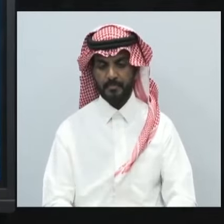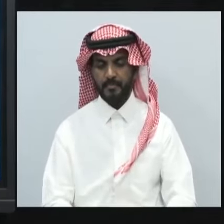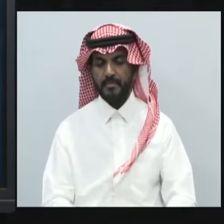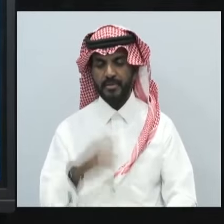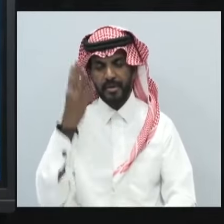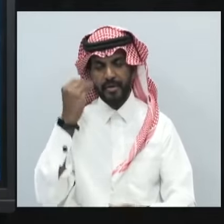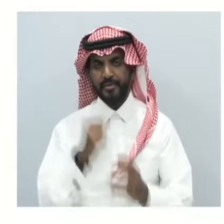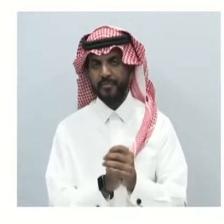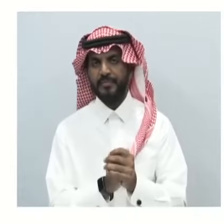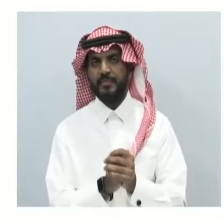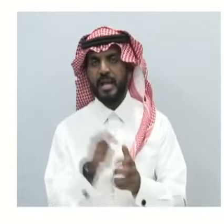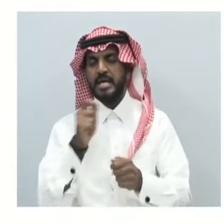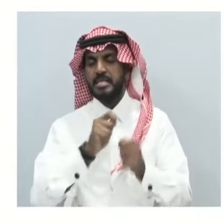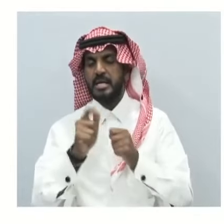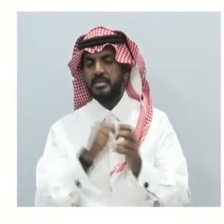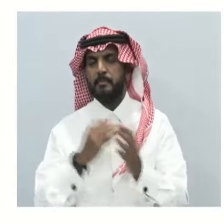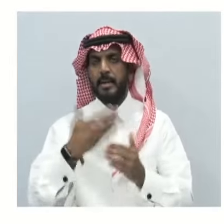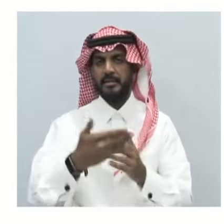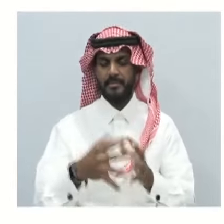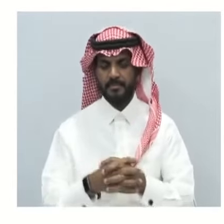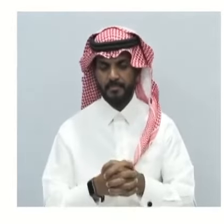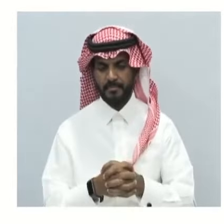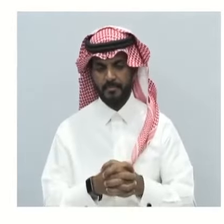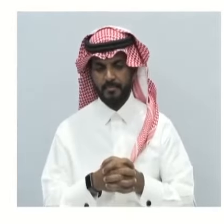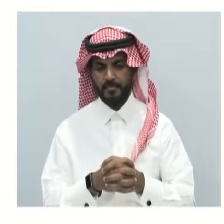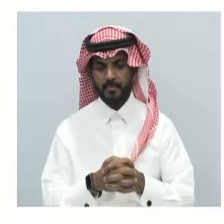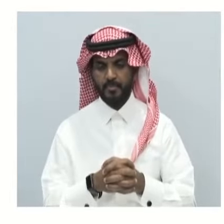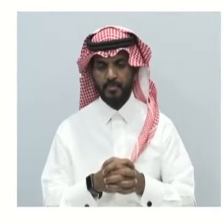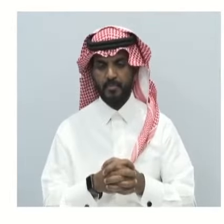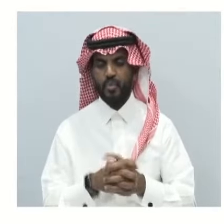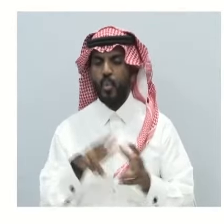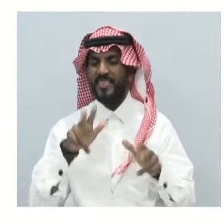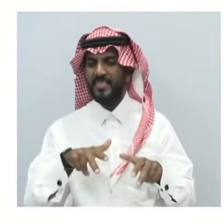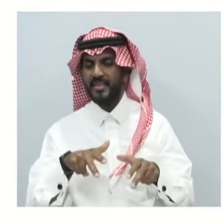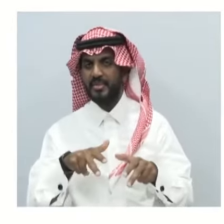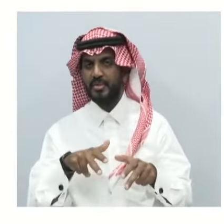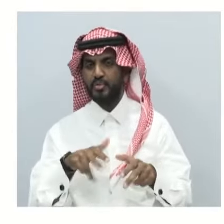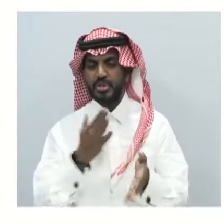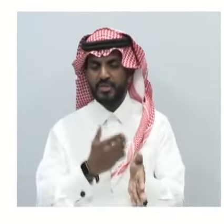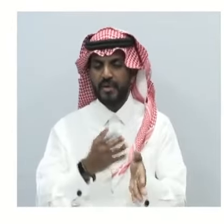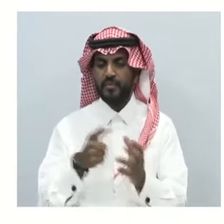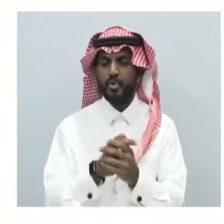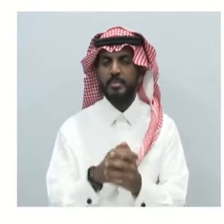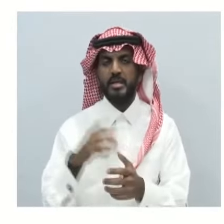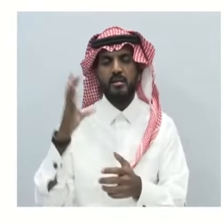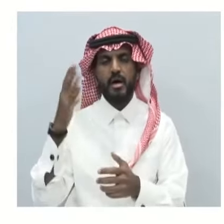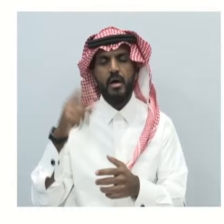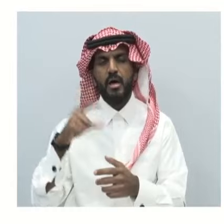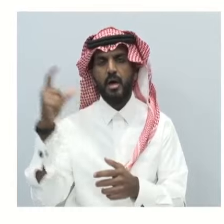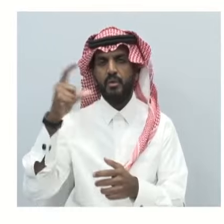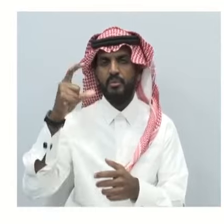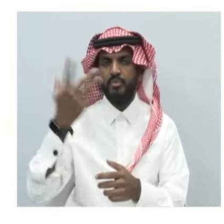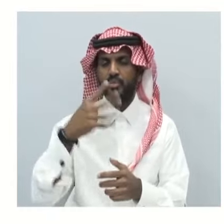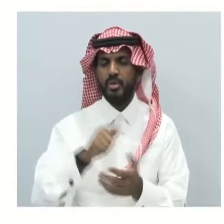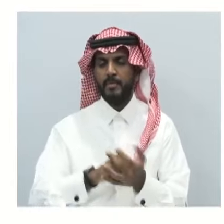التي تحدث ما بعد هذه الظاهره يؤثر الصفاف كل من الشمس كما تشاهد